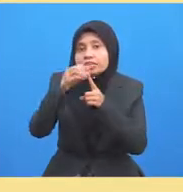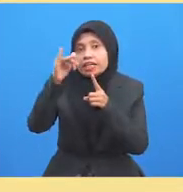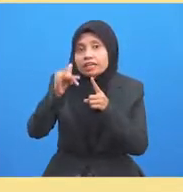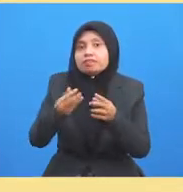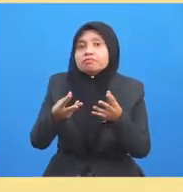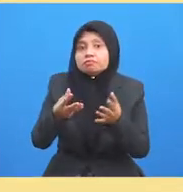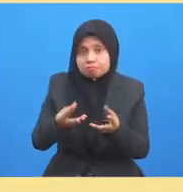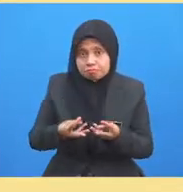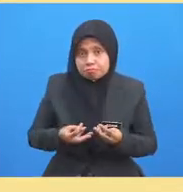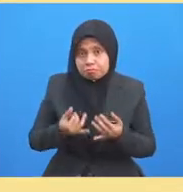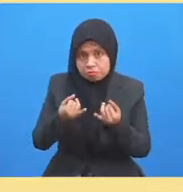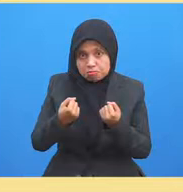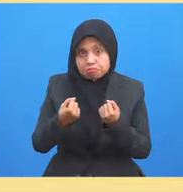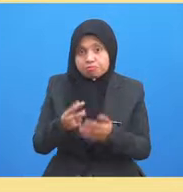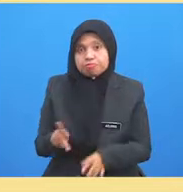diinginkan.